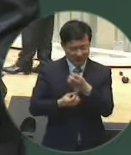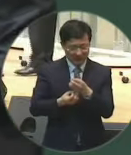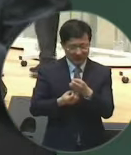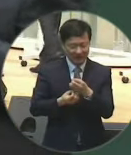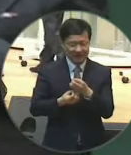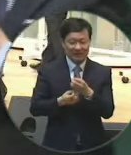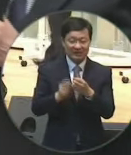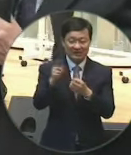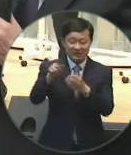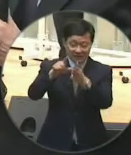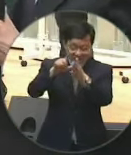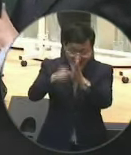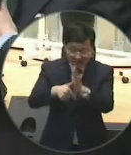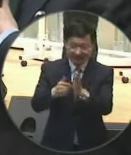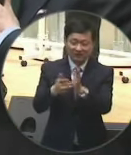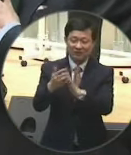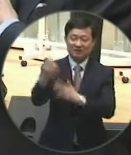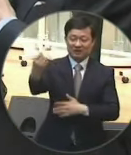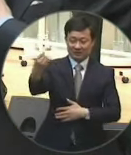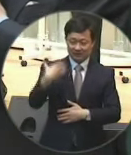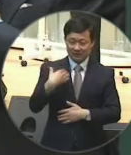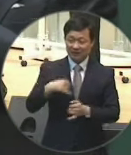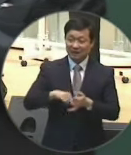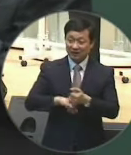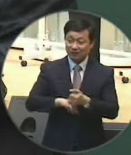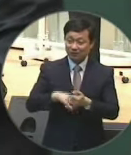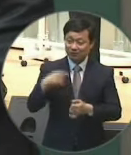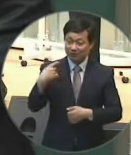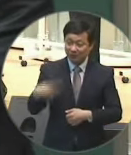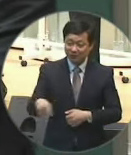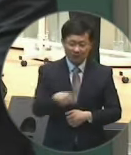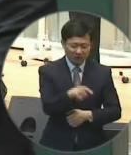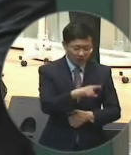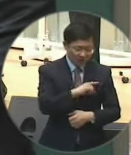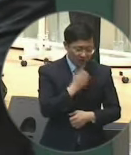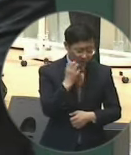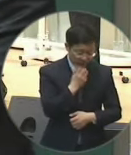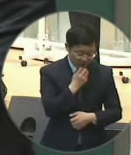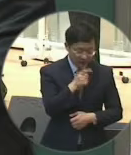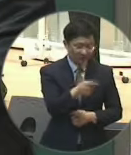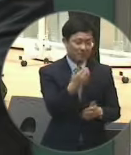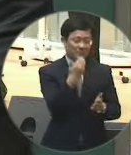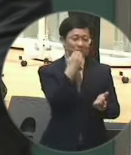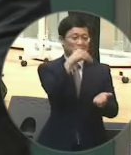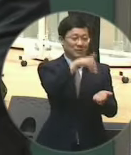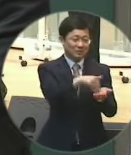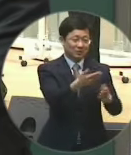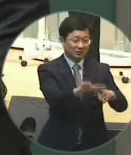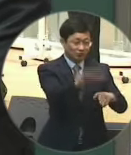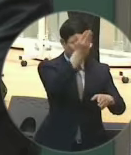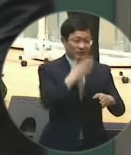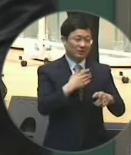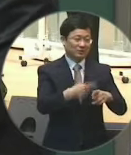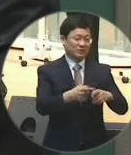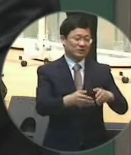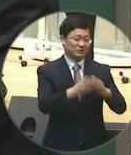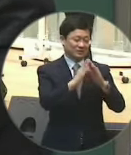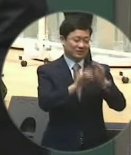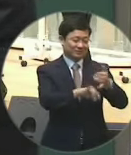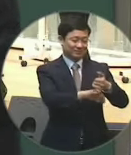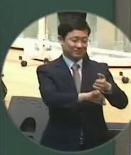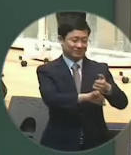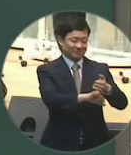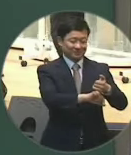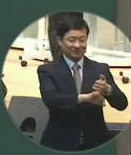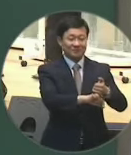그때 약속 주었어요. And then he gave a promise. 너는 베드로라 이 반석 위에 내 교회를 내가 세울 것이다. And you are Peter, and upon this rock I